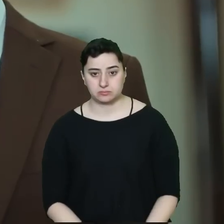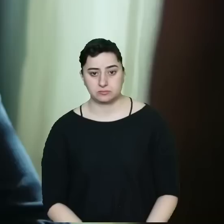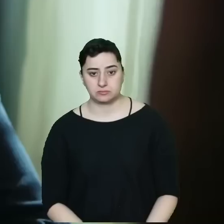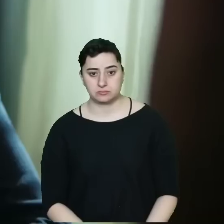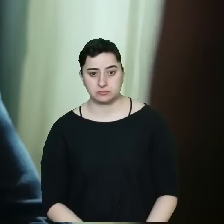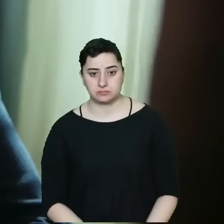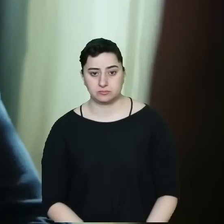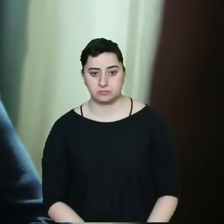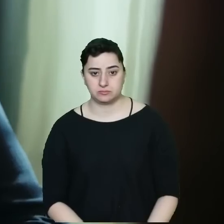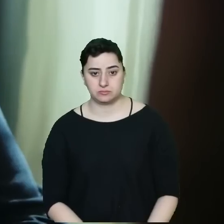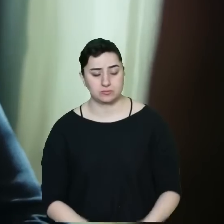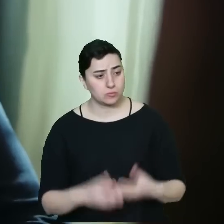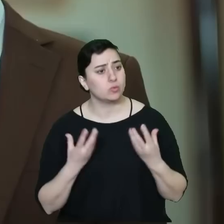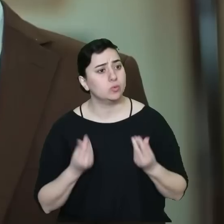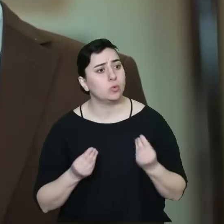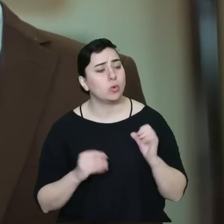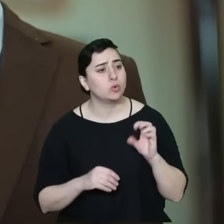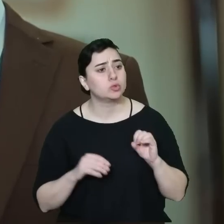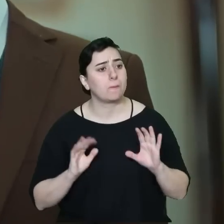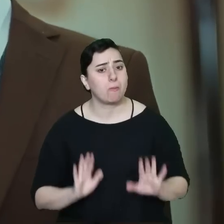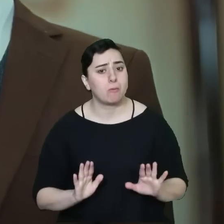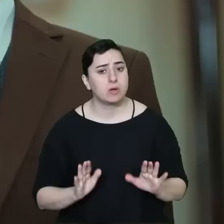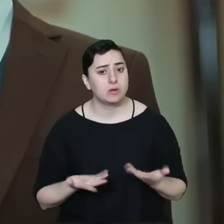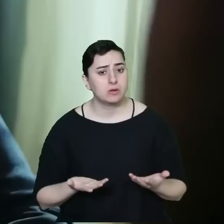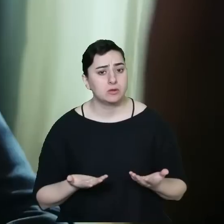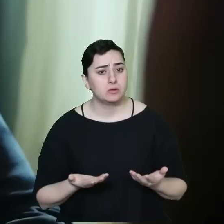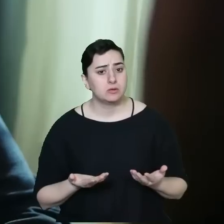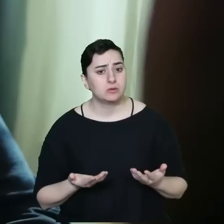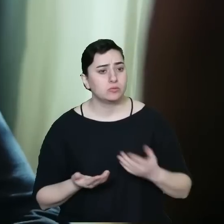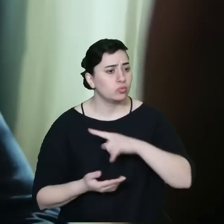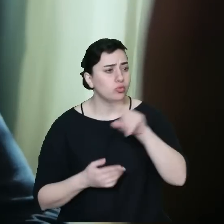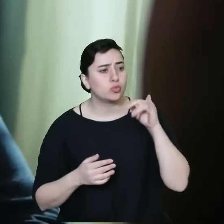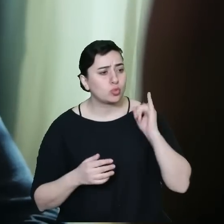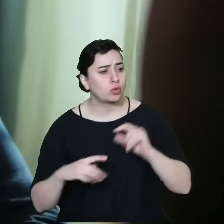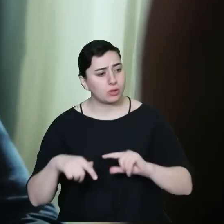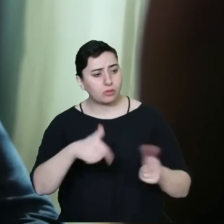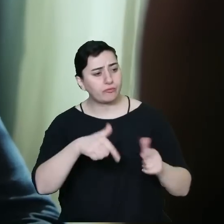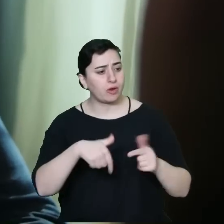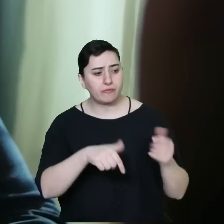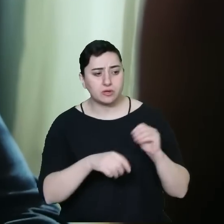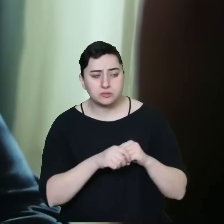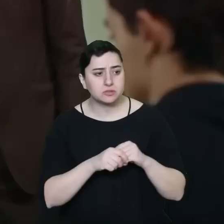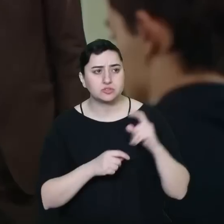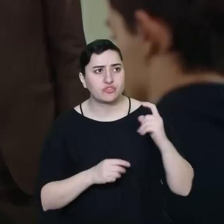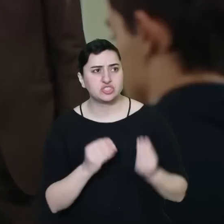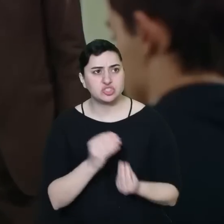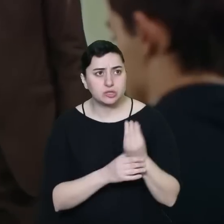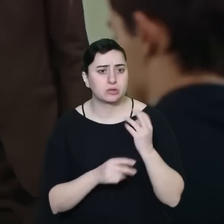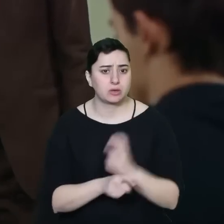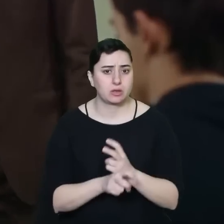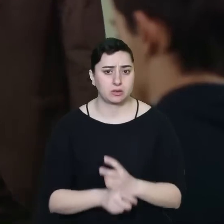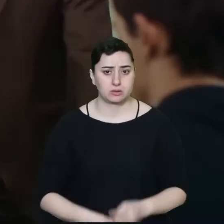Hak verir, baş salladılar. İyi de hocam. Etrafta bu kadar iftira varken neden ortaya çıksın ki Cevat?